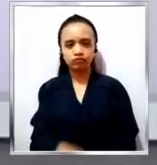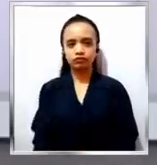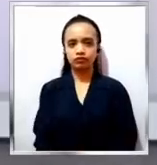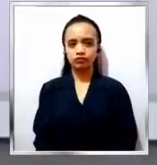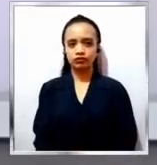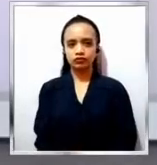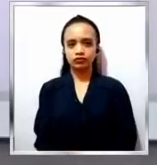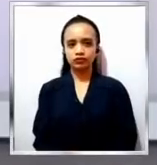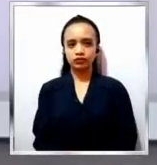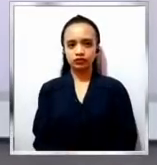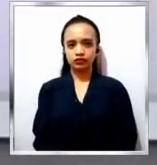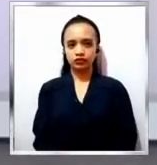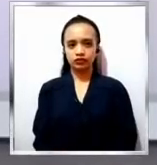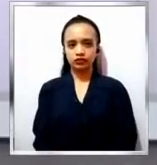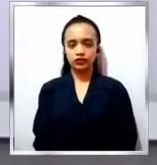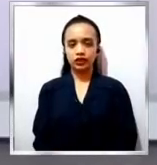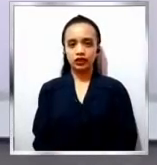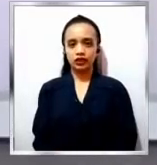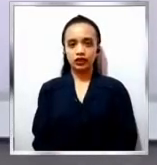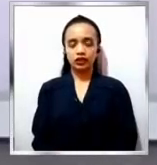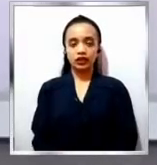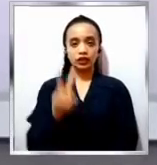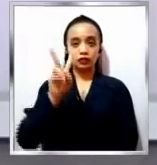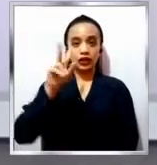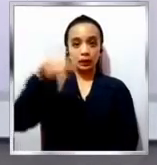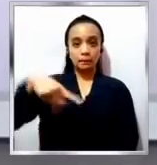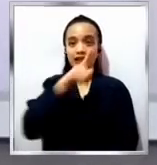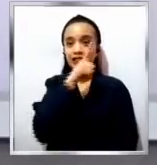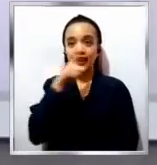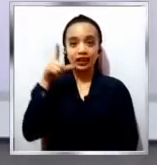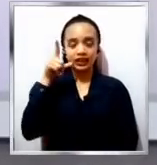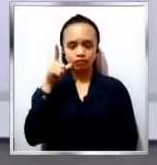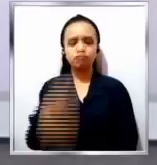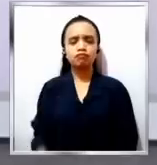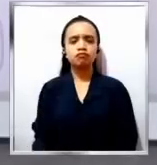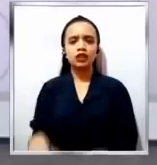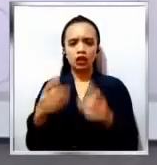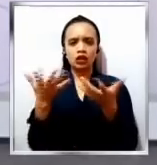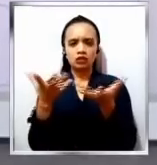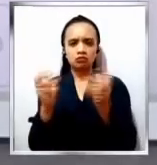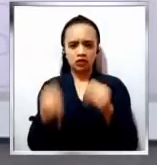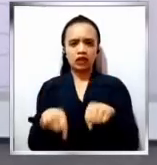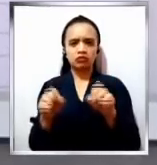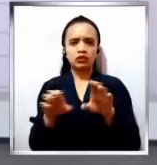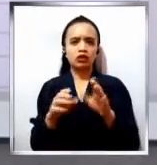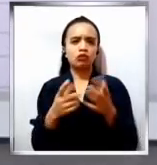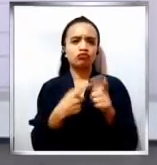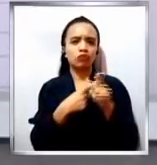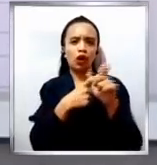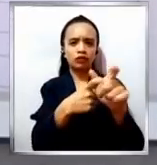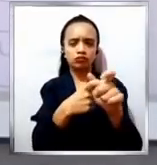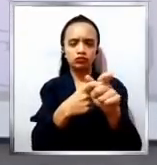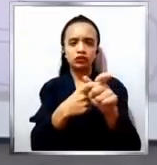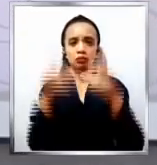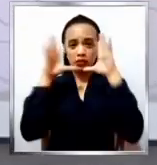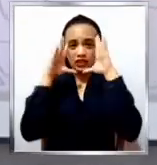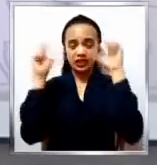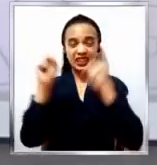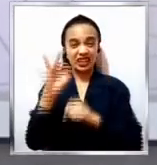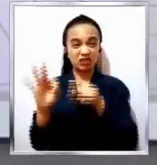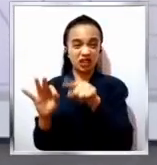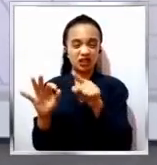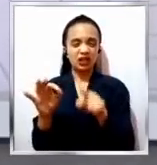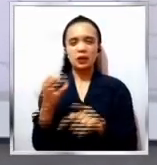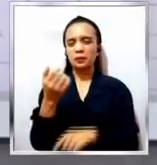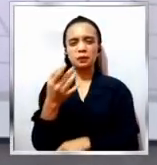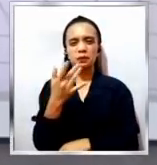Bukas daw si Vice President Lenny Robredo na tumakbo sa pagkapangulo sa eleksyon 2022. Pero kung siya lang ang pipili, mas gusto raw ni Robredo